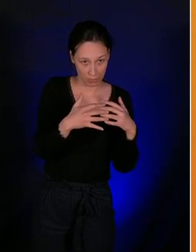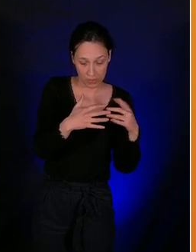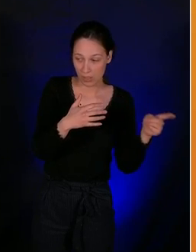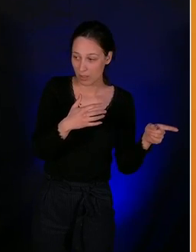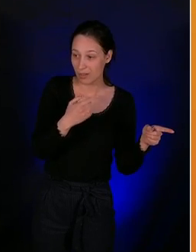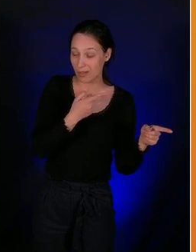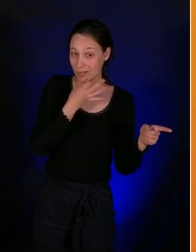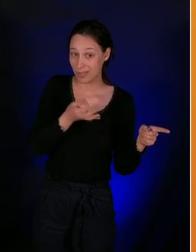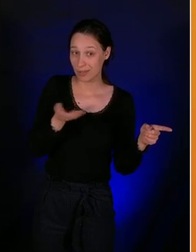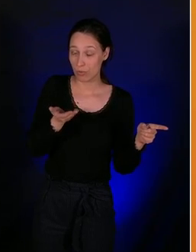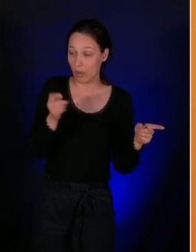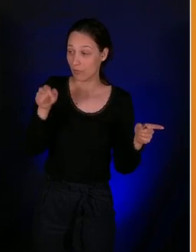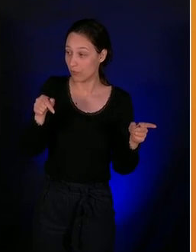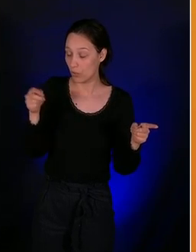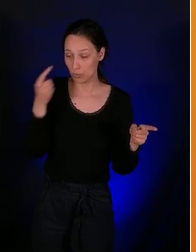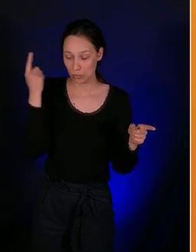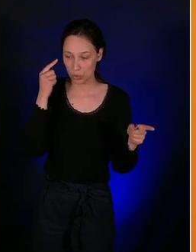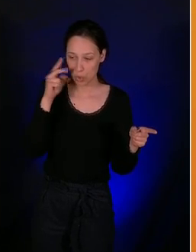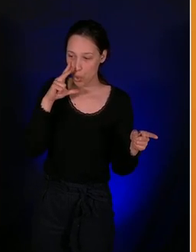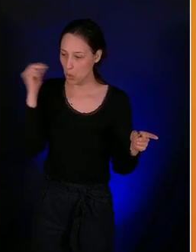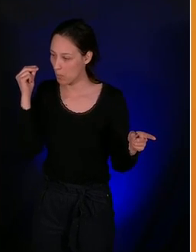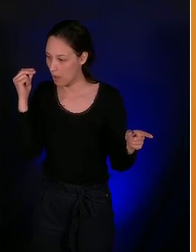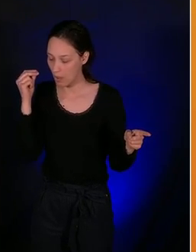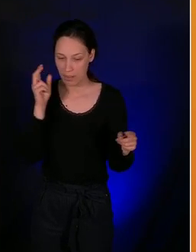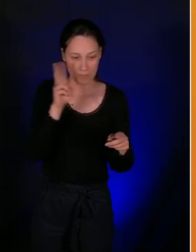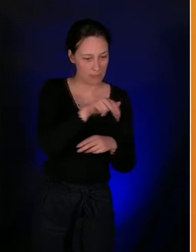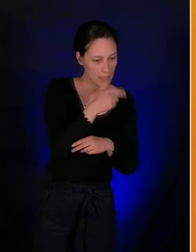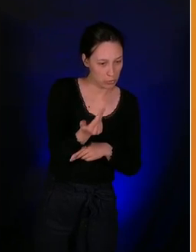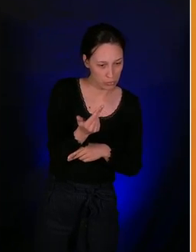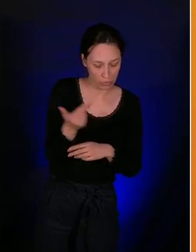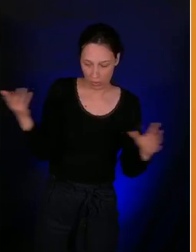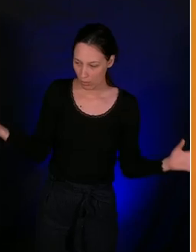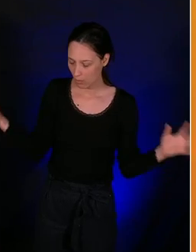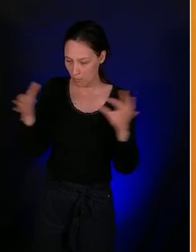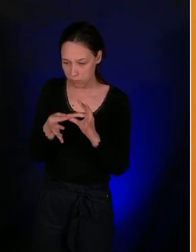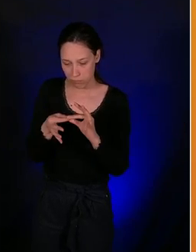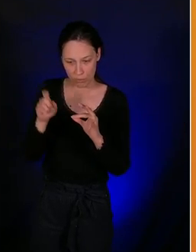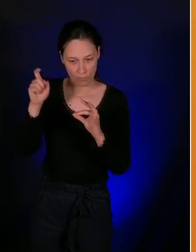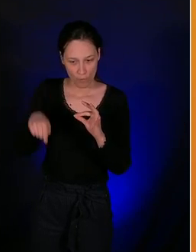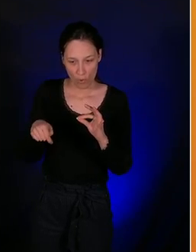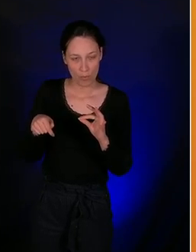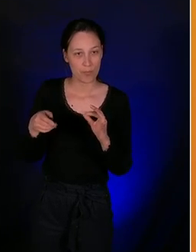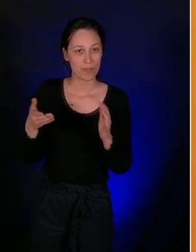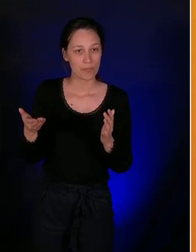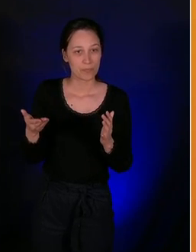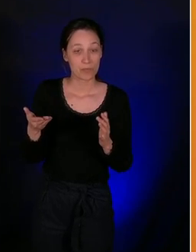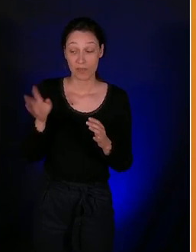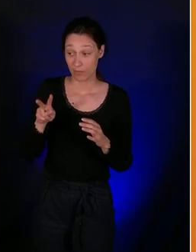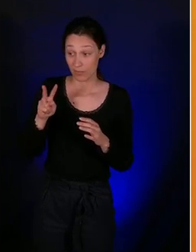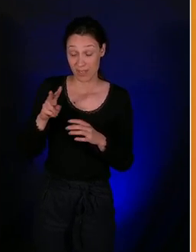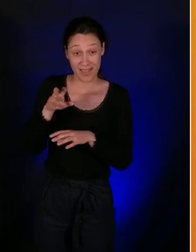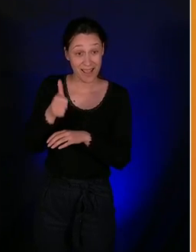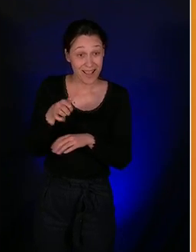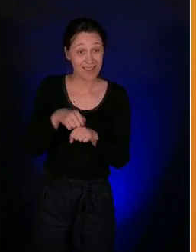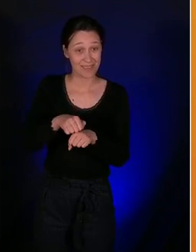avec l'intérêt de tous » et celui de la nature elle-même. Malgré l'urgence avérée, démontrée, depuis plus d'un